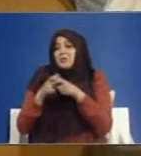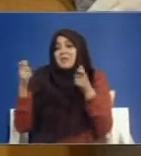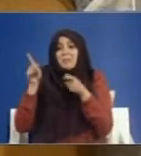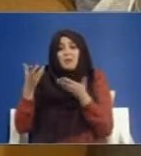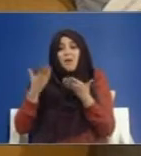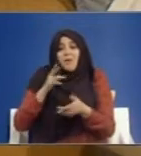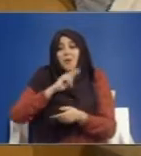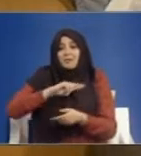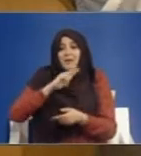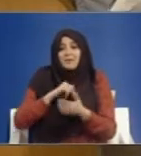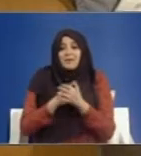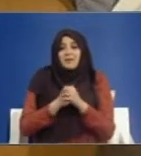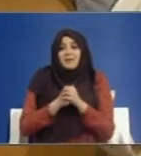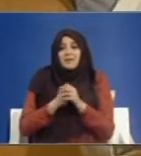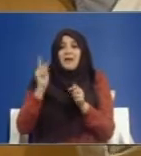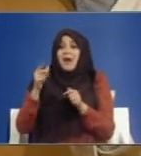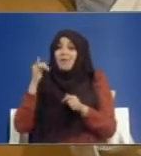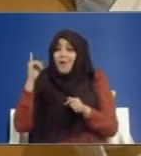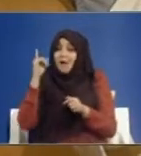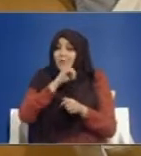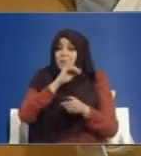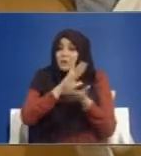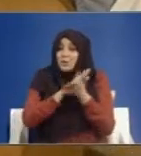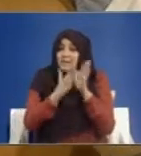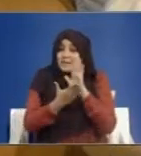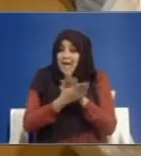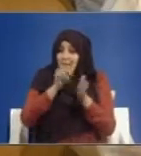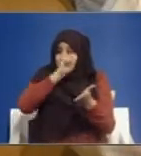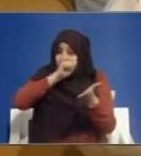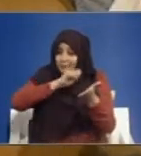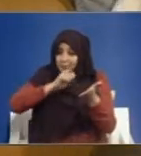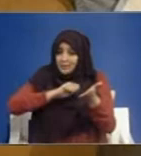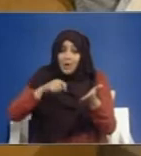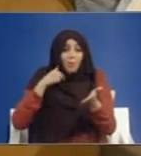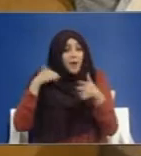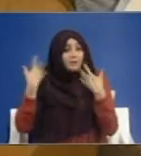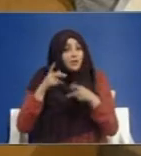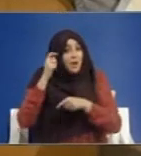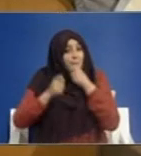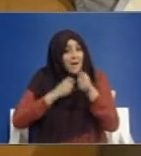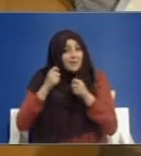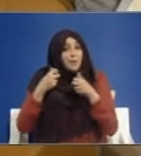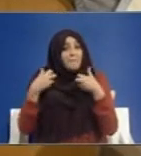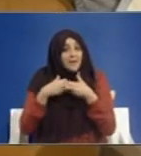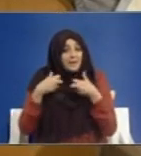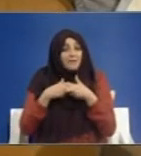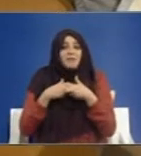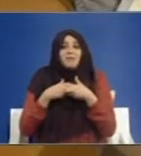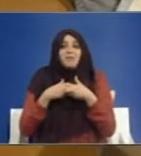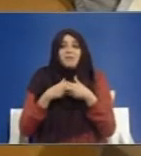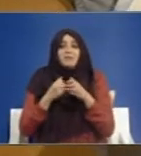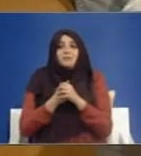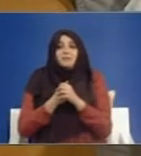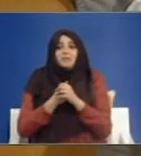صح. بالتالي الآن هي تبلغ الخدمات الاجتماعية رسميا بأنني أخذت سلفة بمبلغ كذا، مبلغ